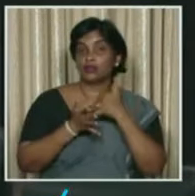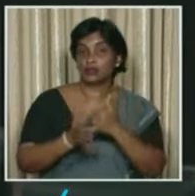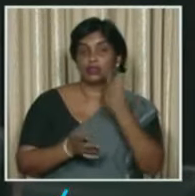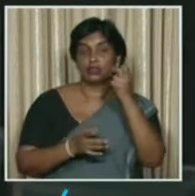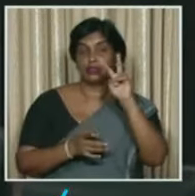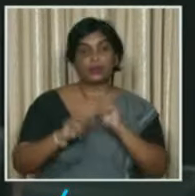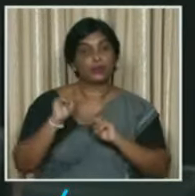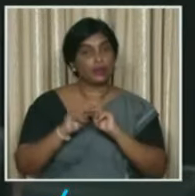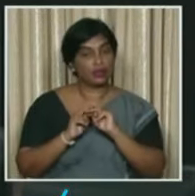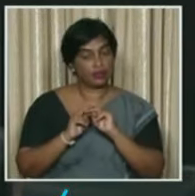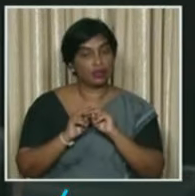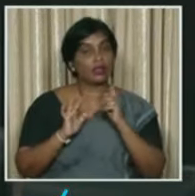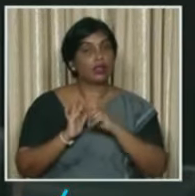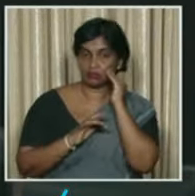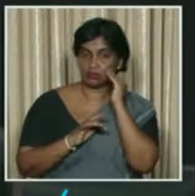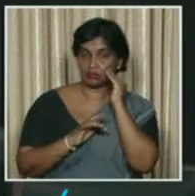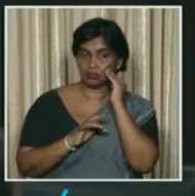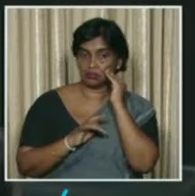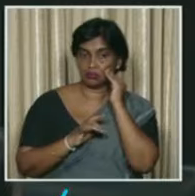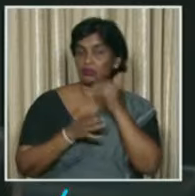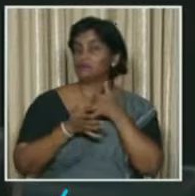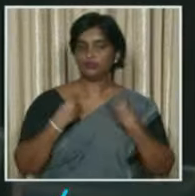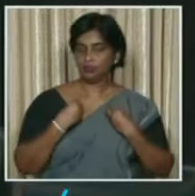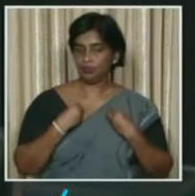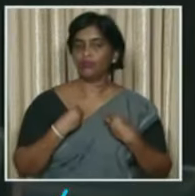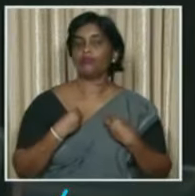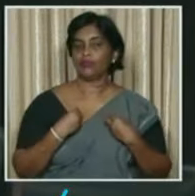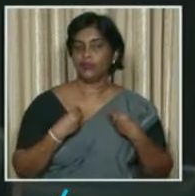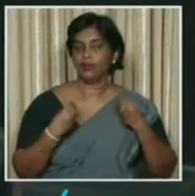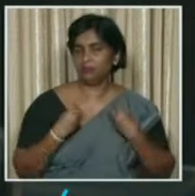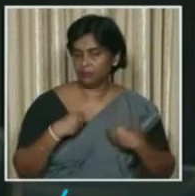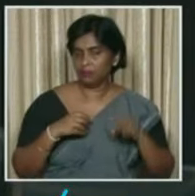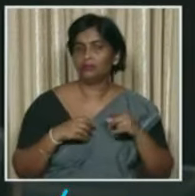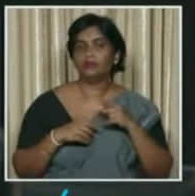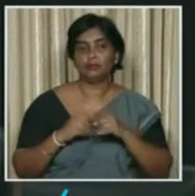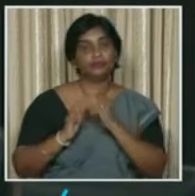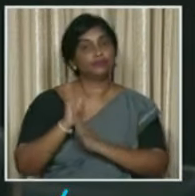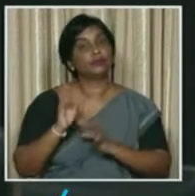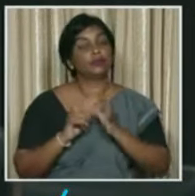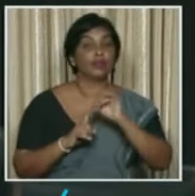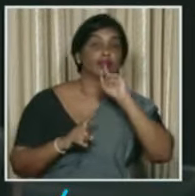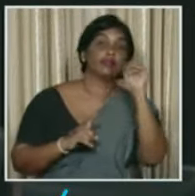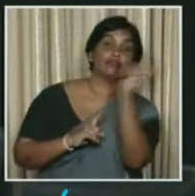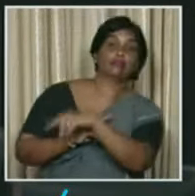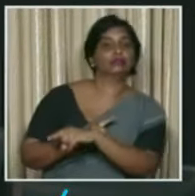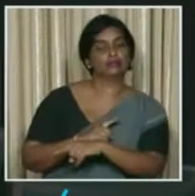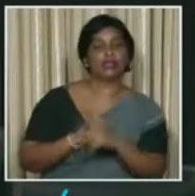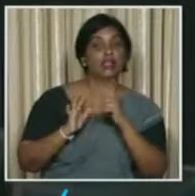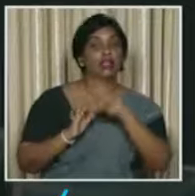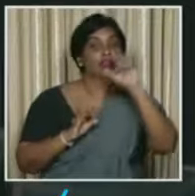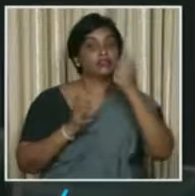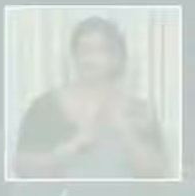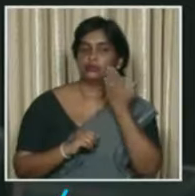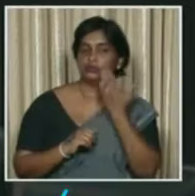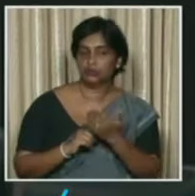2027 පෙබරවාරි මාසේ ICC කාන්තා චැම්පියන්ස් කුසලානේ අපිට අහිමි වෙනවා කියලා ඇමතිවරයාට දන්වන්න කියලා ICC එකට